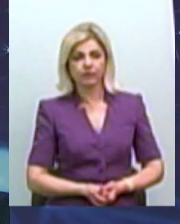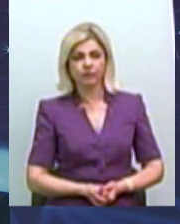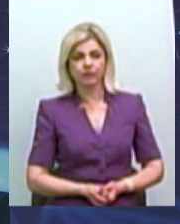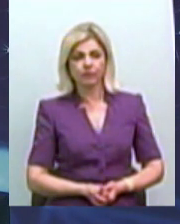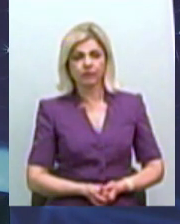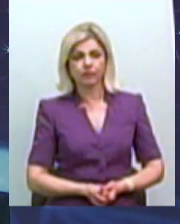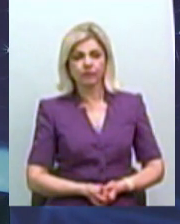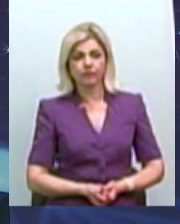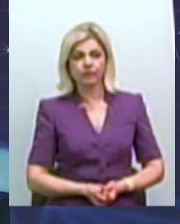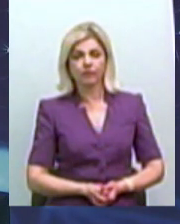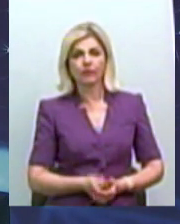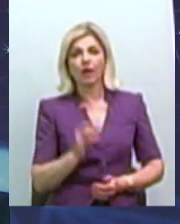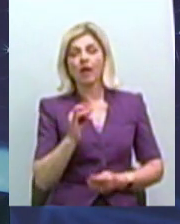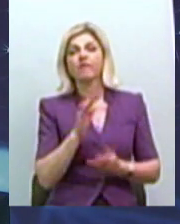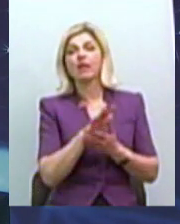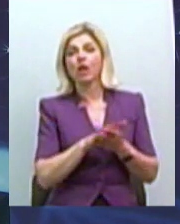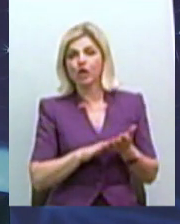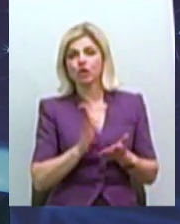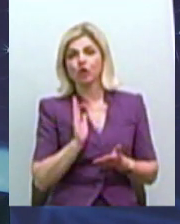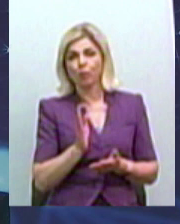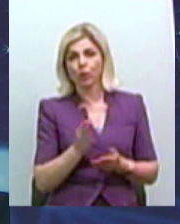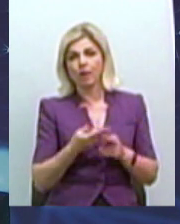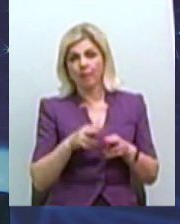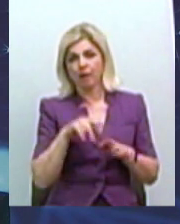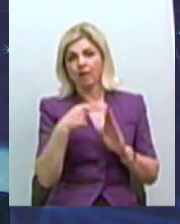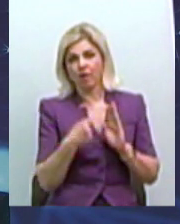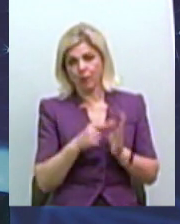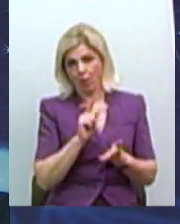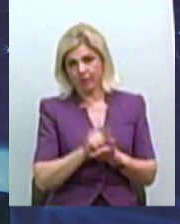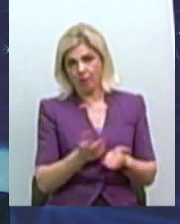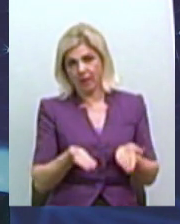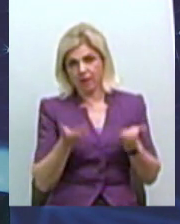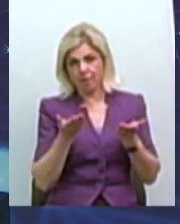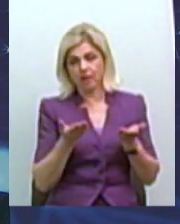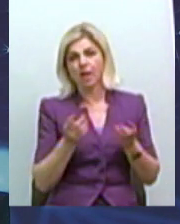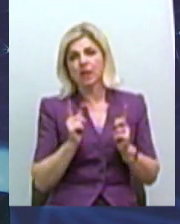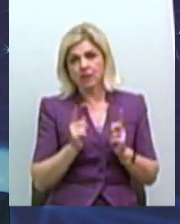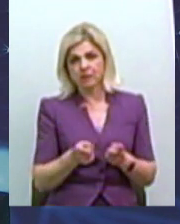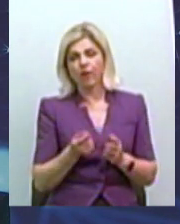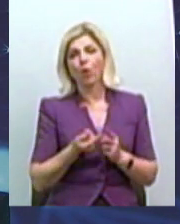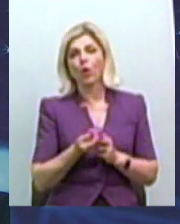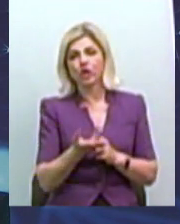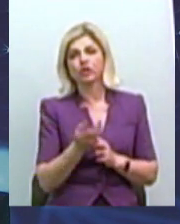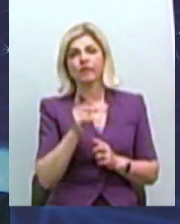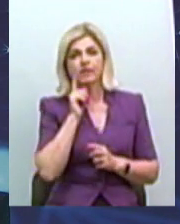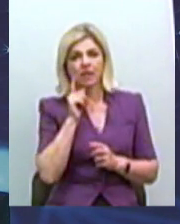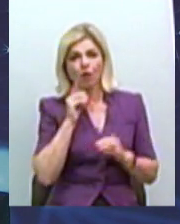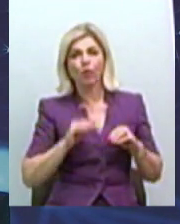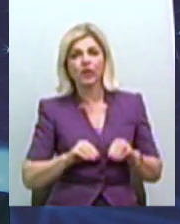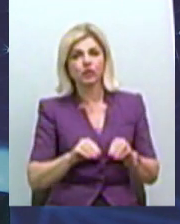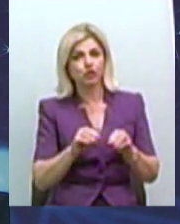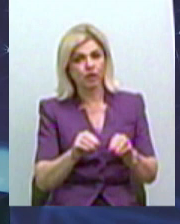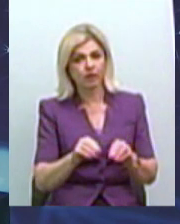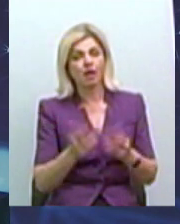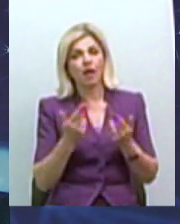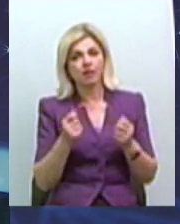Алена Нелепова, да. И мы в дальнейшем будем эти вопросы обязательно поднимать. Поэтому действительно количество зеленых насаждений,